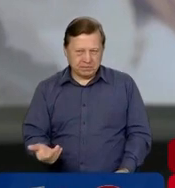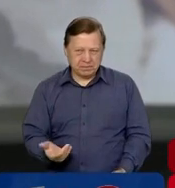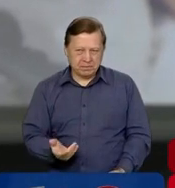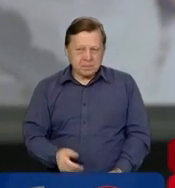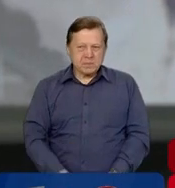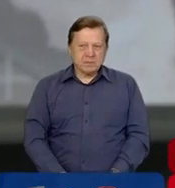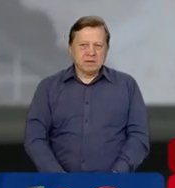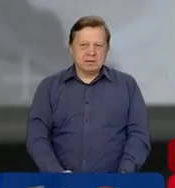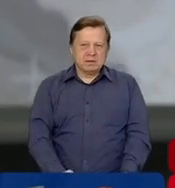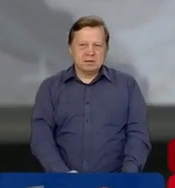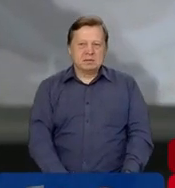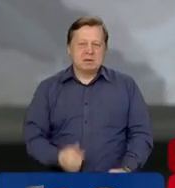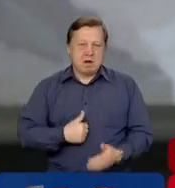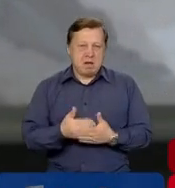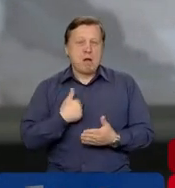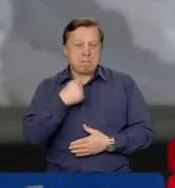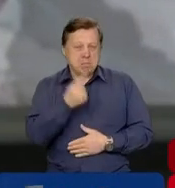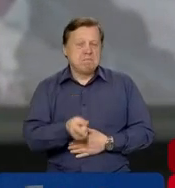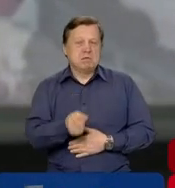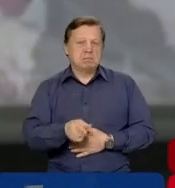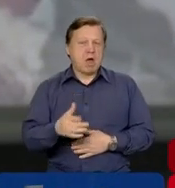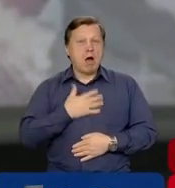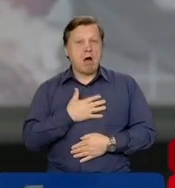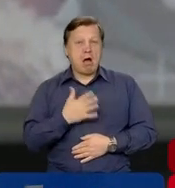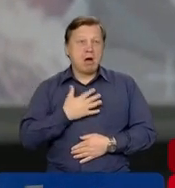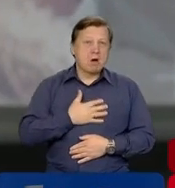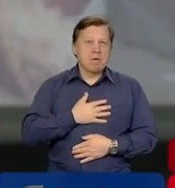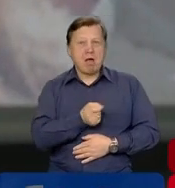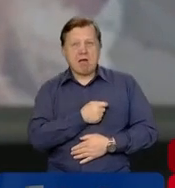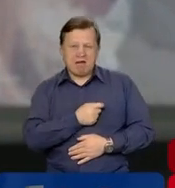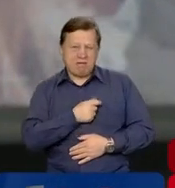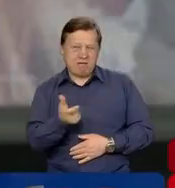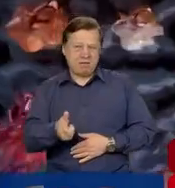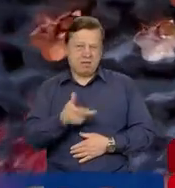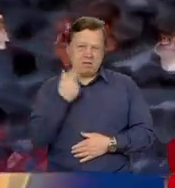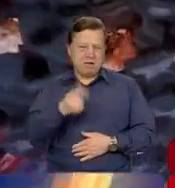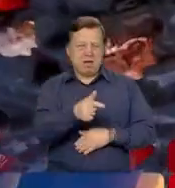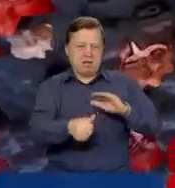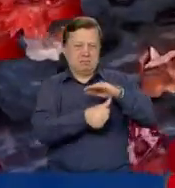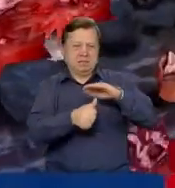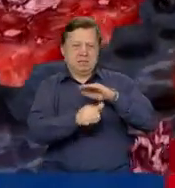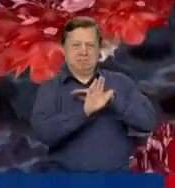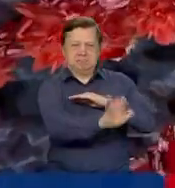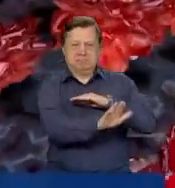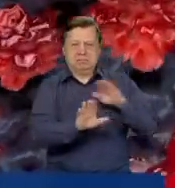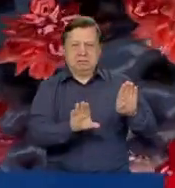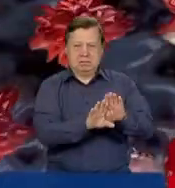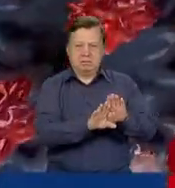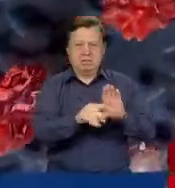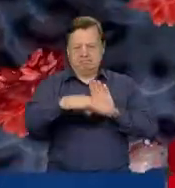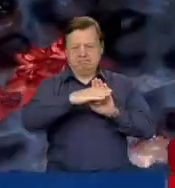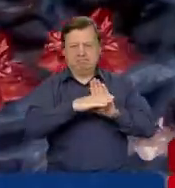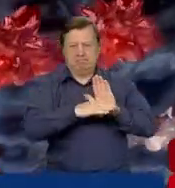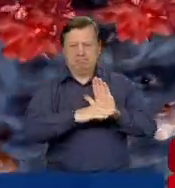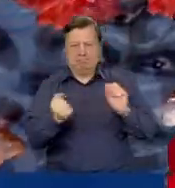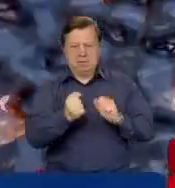nieprawdopodobna, więc tutaj nie należy się obawiać. W takim izolatorium są też stosowane procedury, więc